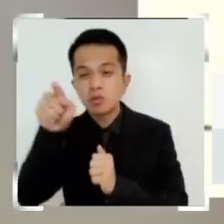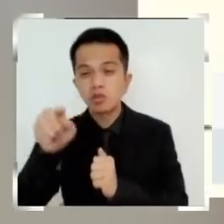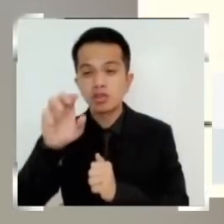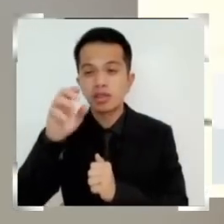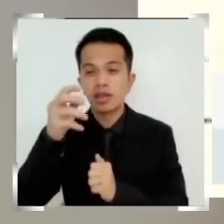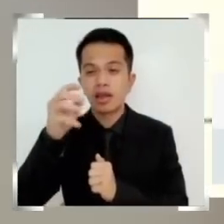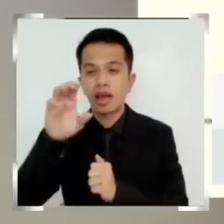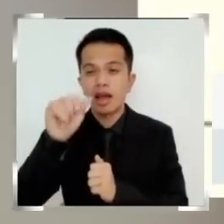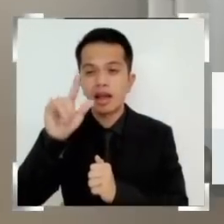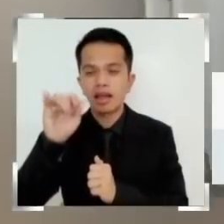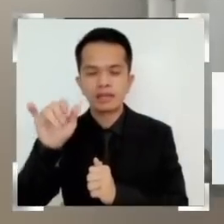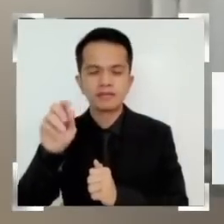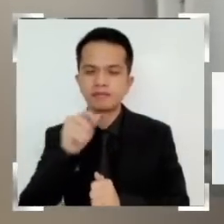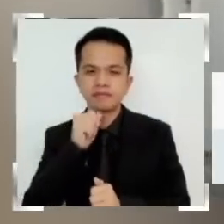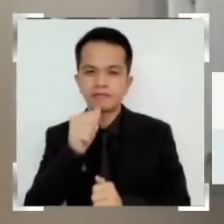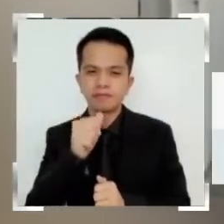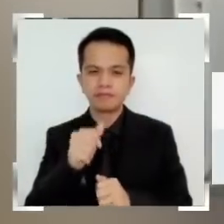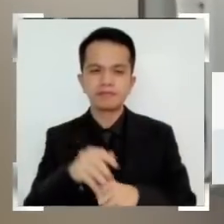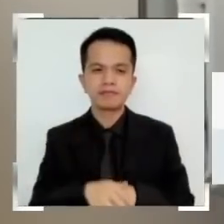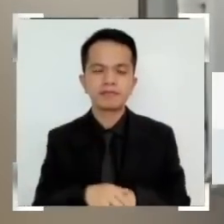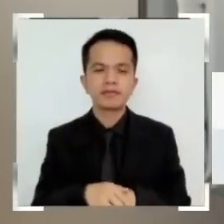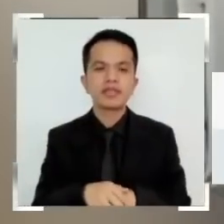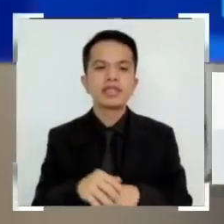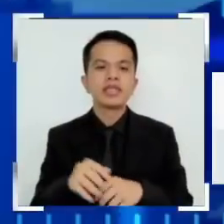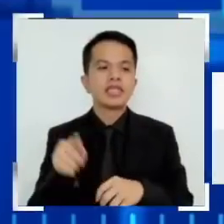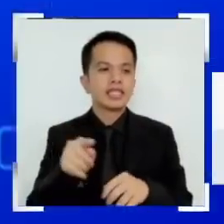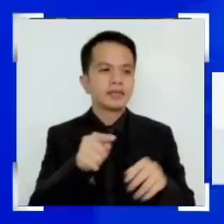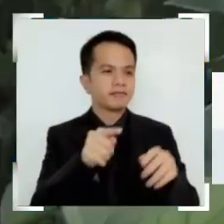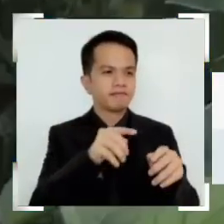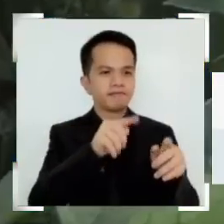turista, maagang pinabalik sa bayan mula sa mga isla.